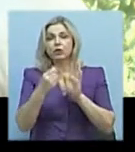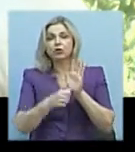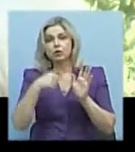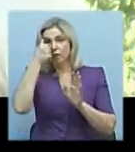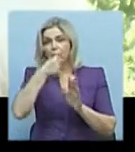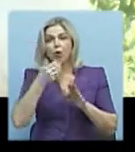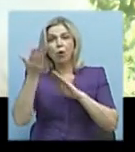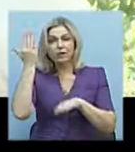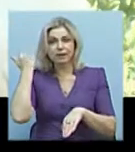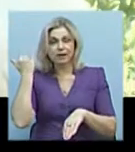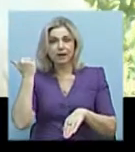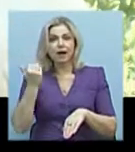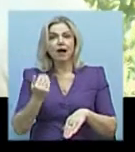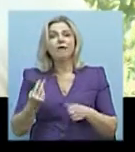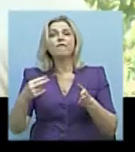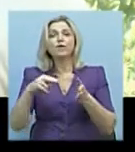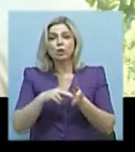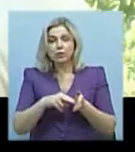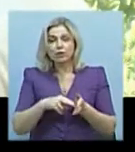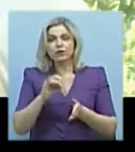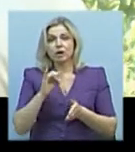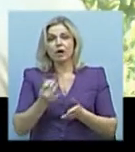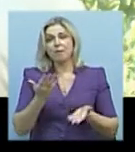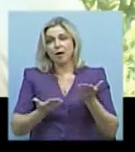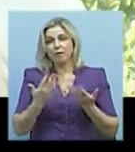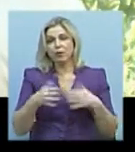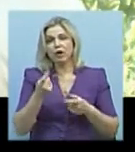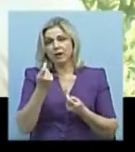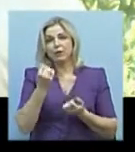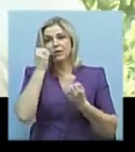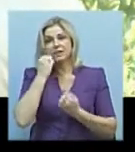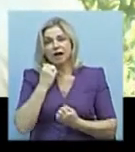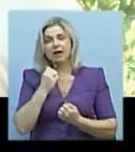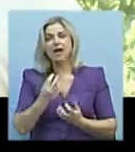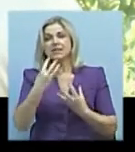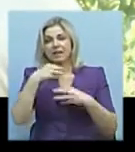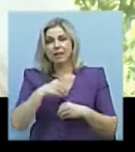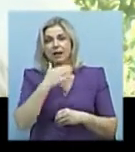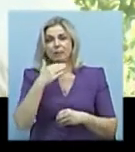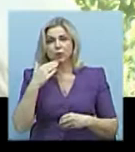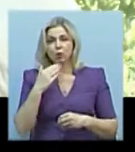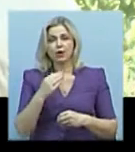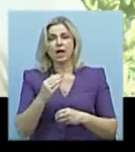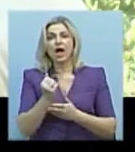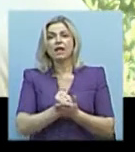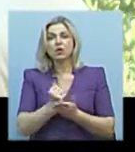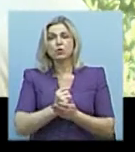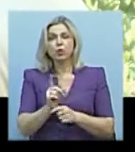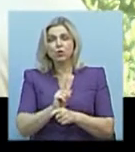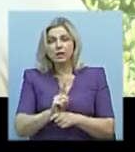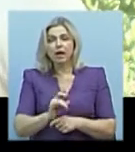році вімкнувся і, мабуть, трошки застарів, і з'їдає дуже багато частотного ресурсу, а